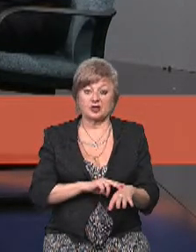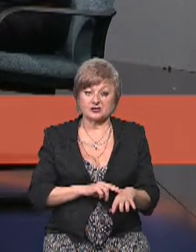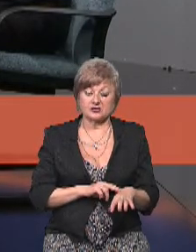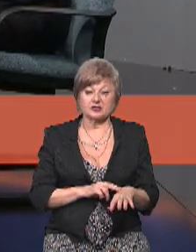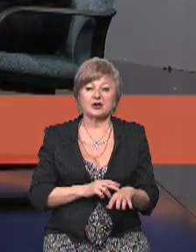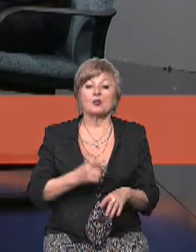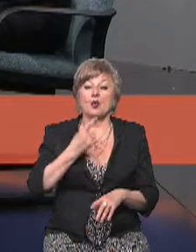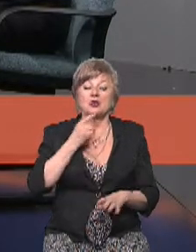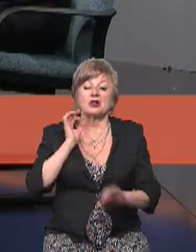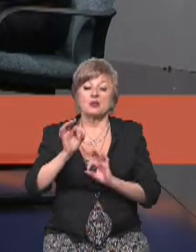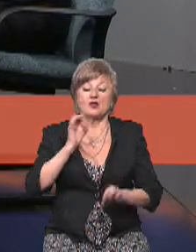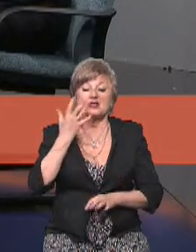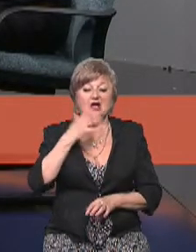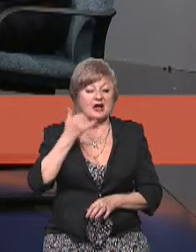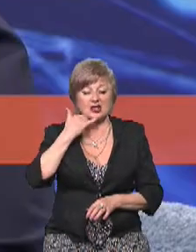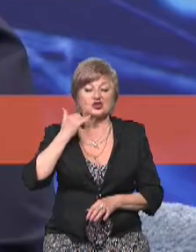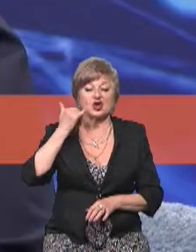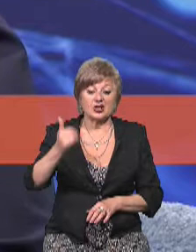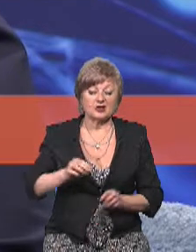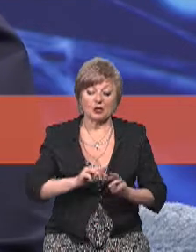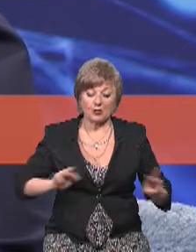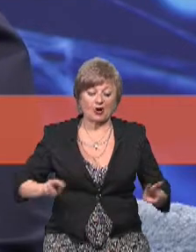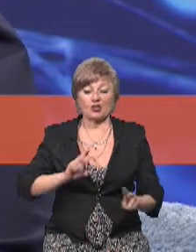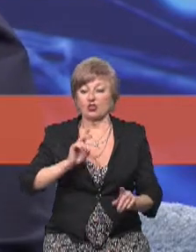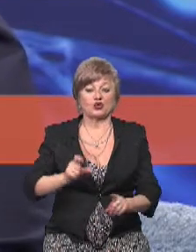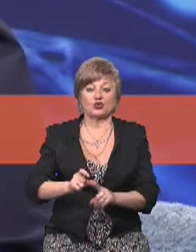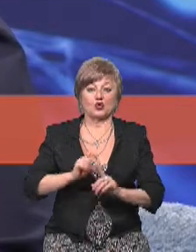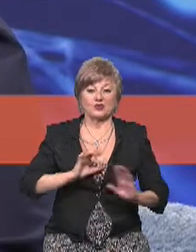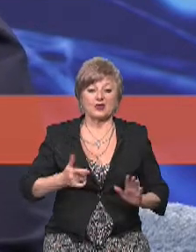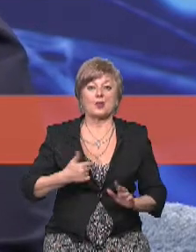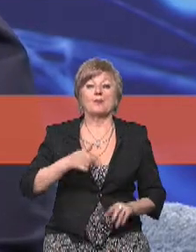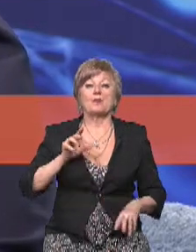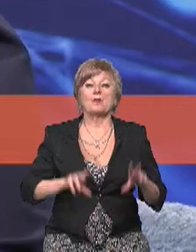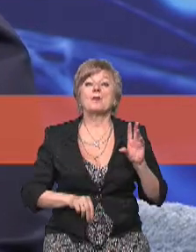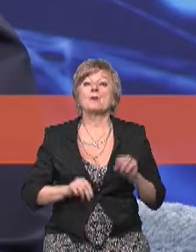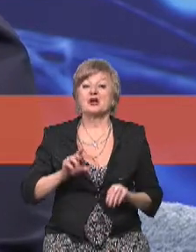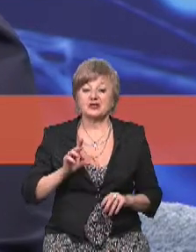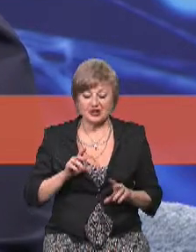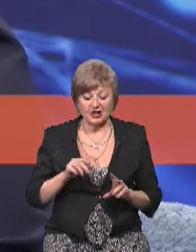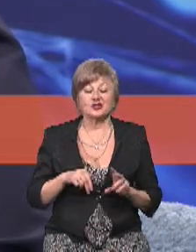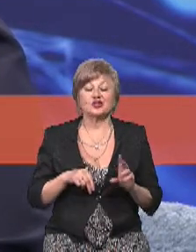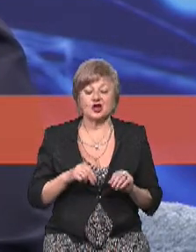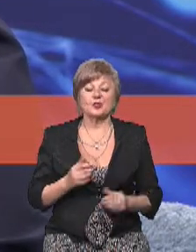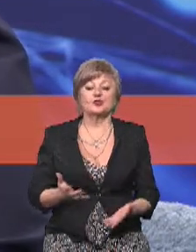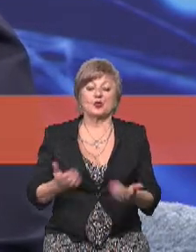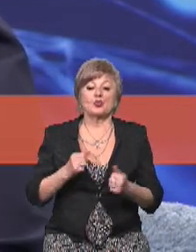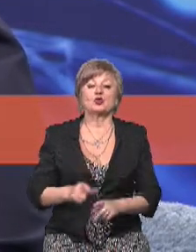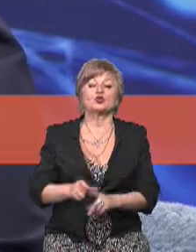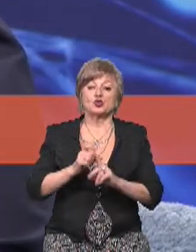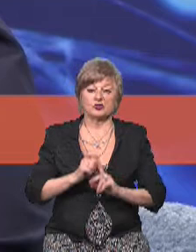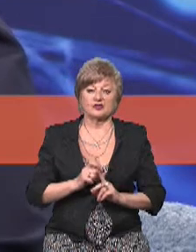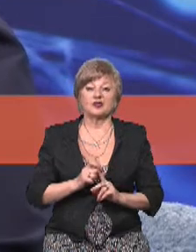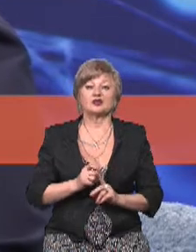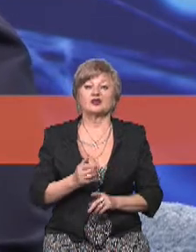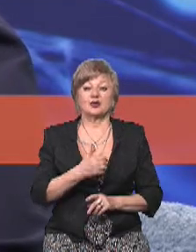намагалися дозвонитися на гарячу лінію департаменту, але ніхто не відповів. Тож сподіваємося отримати письмову відповідь, то обов'язково